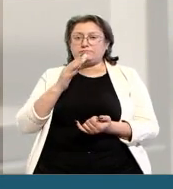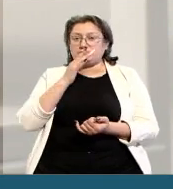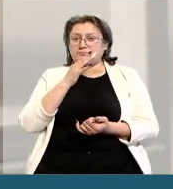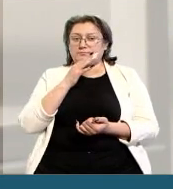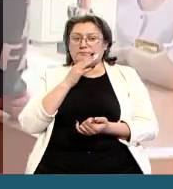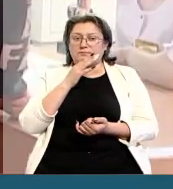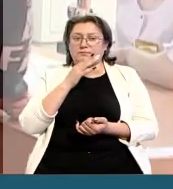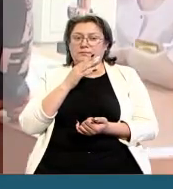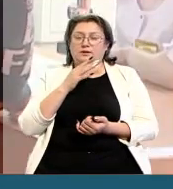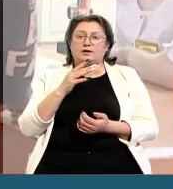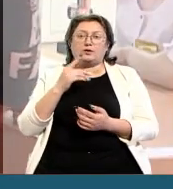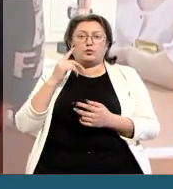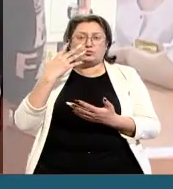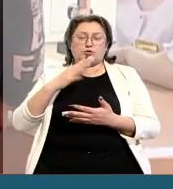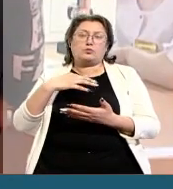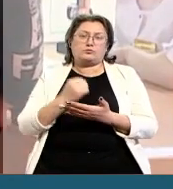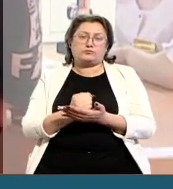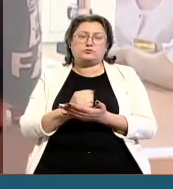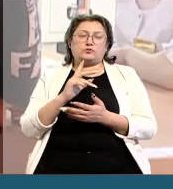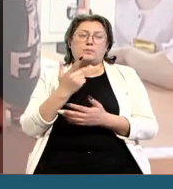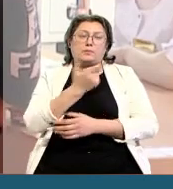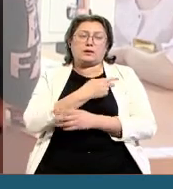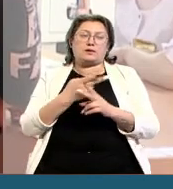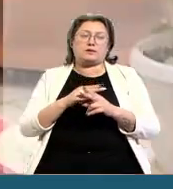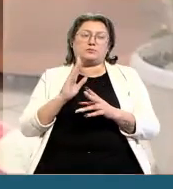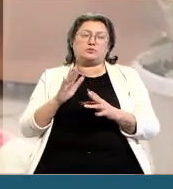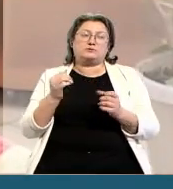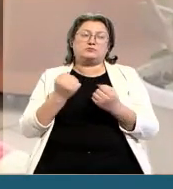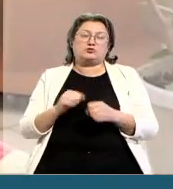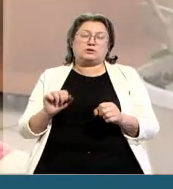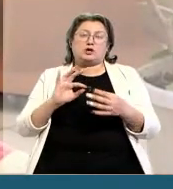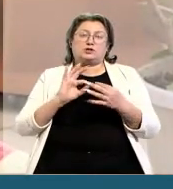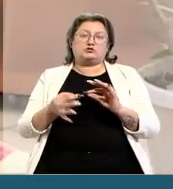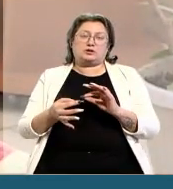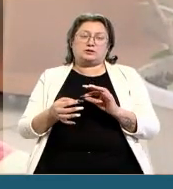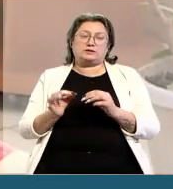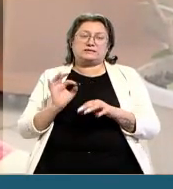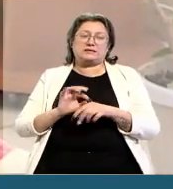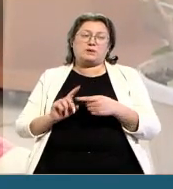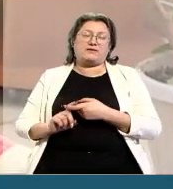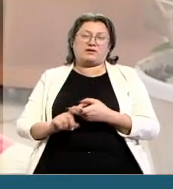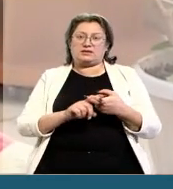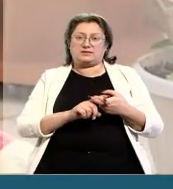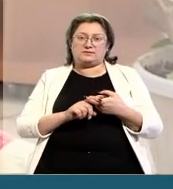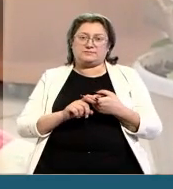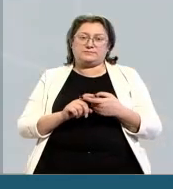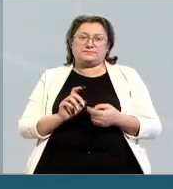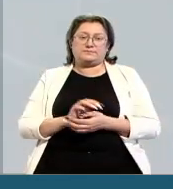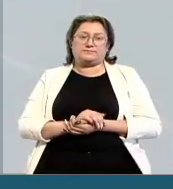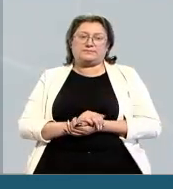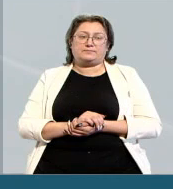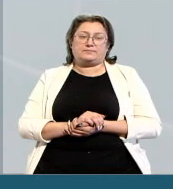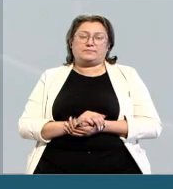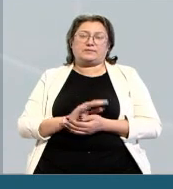адамдарға, медицина қызметкерлеріне, КВИ ауруы кезінде тәуекел тобына жататын созылмалы аурулары бар адамдарға және 2 жастағы